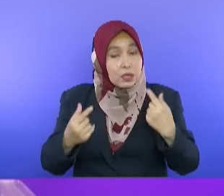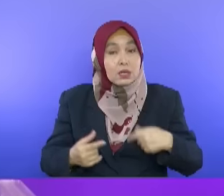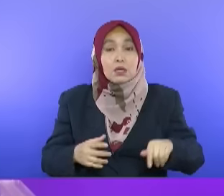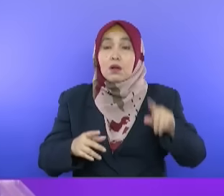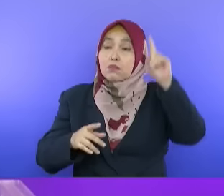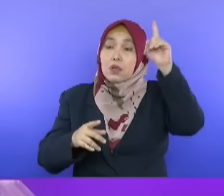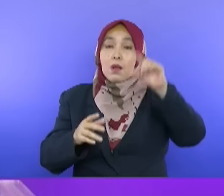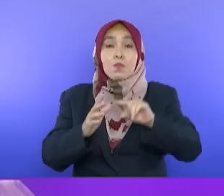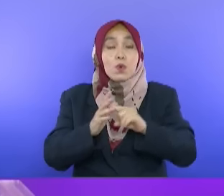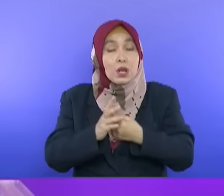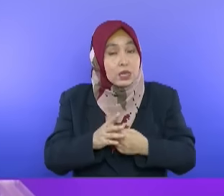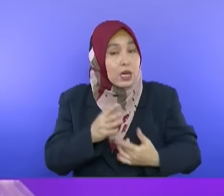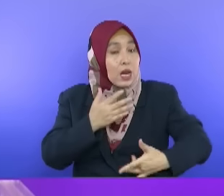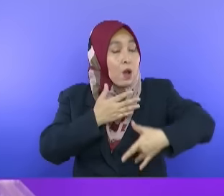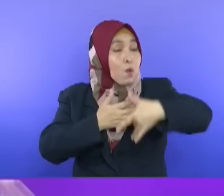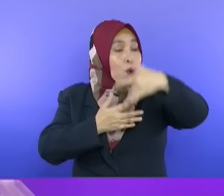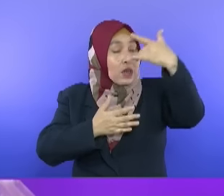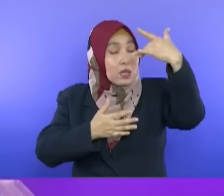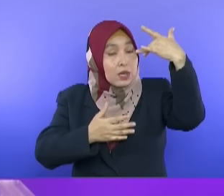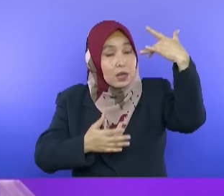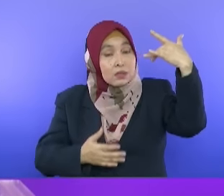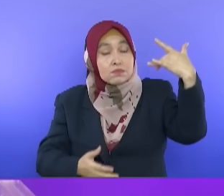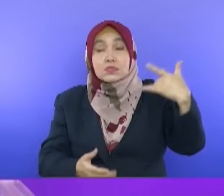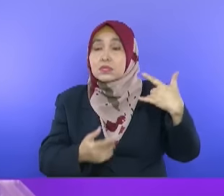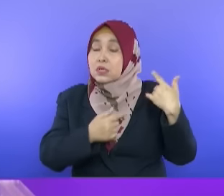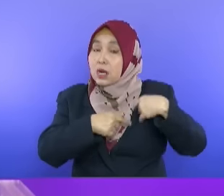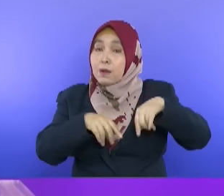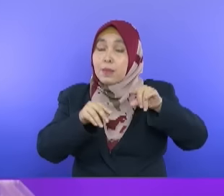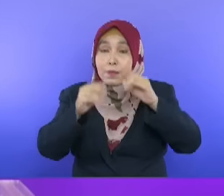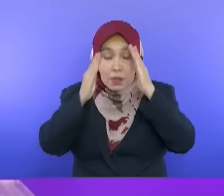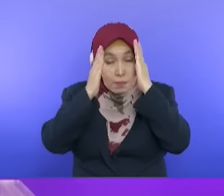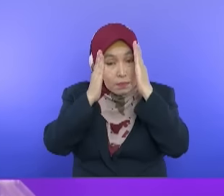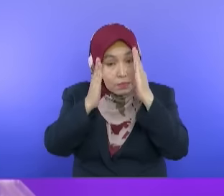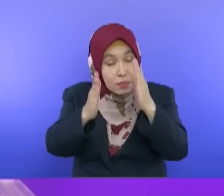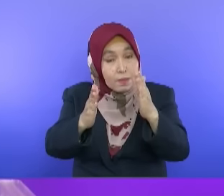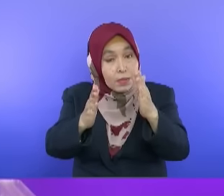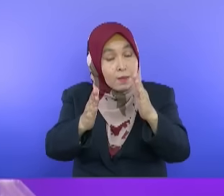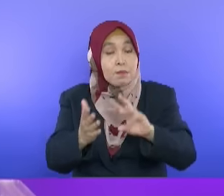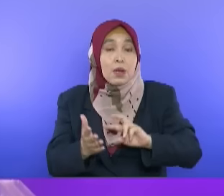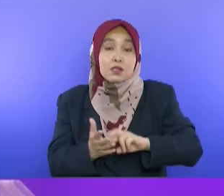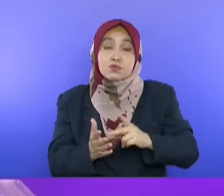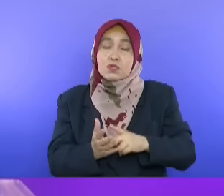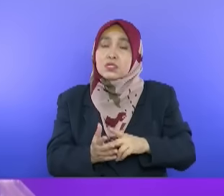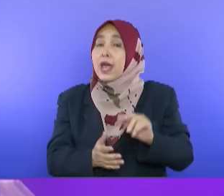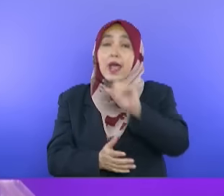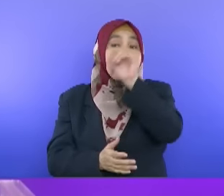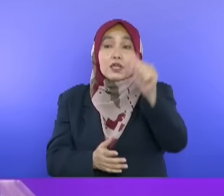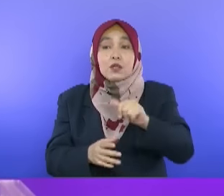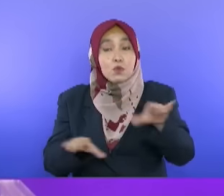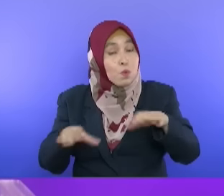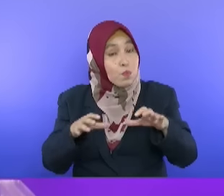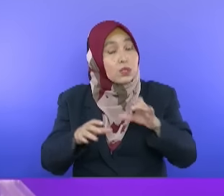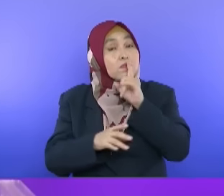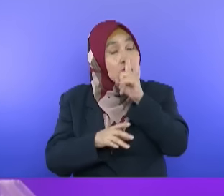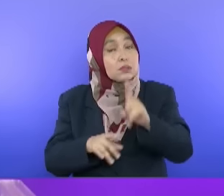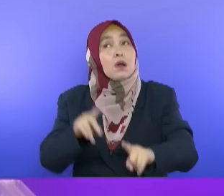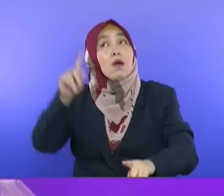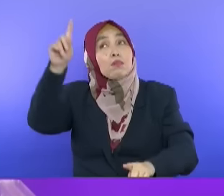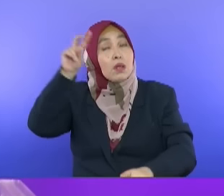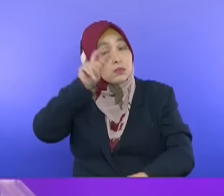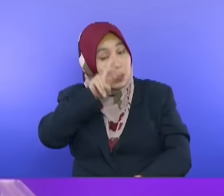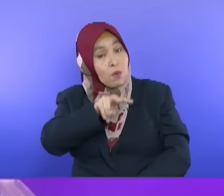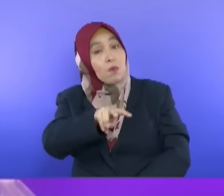bulekan ee awal kan tak malun itu Allah Sedang memberi pendekatan misalnya Maksudnya apa saja yang kamu buat sebenarnya Allah Tengok